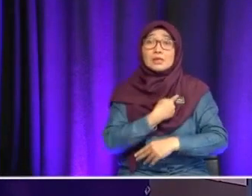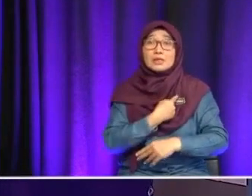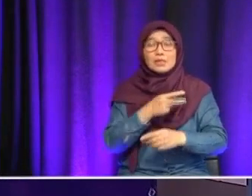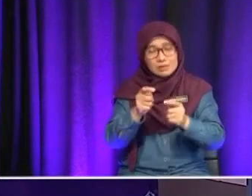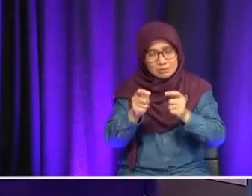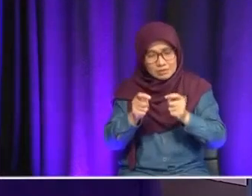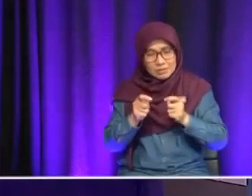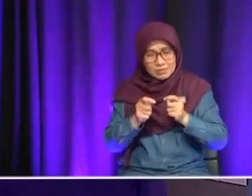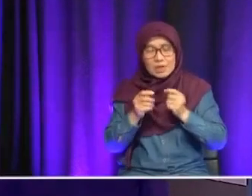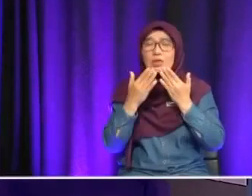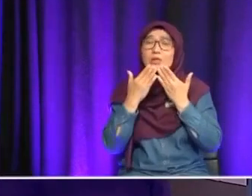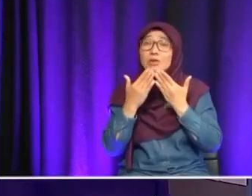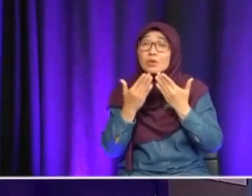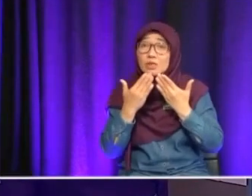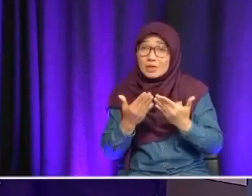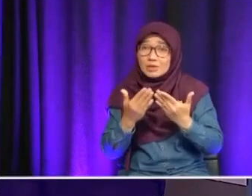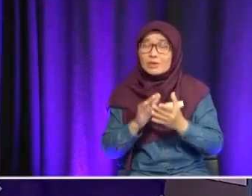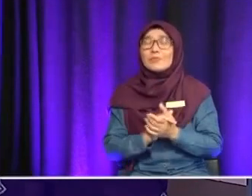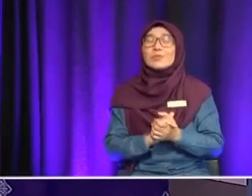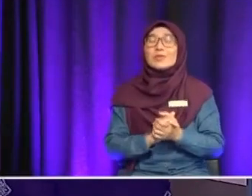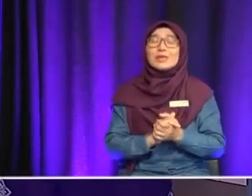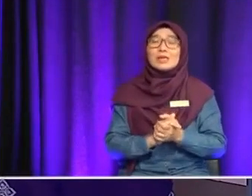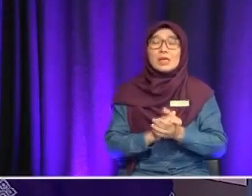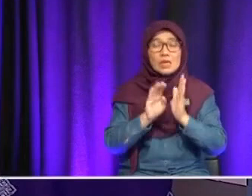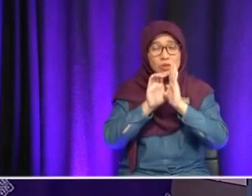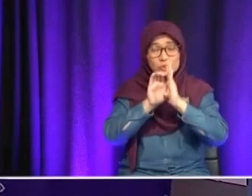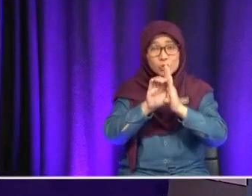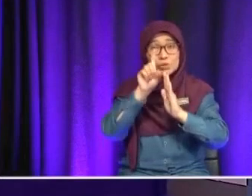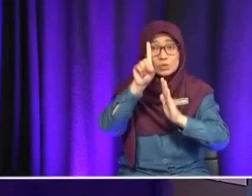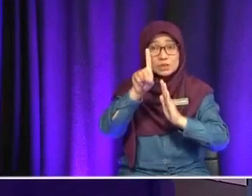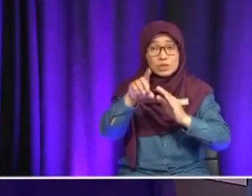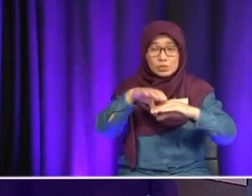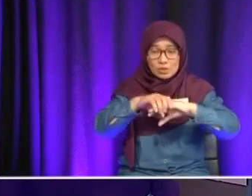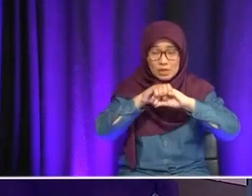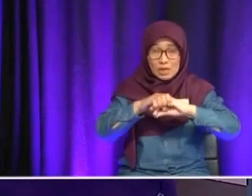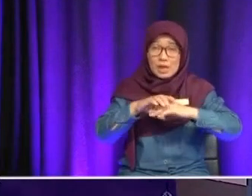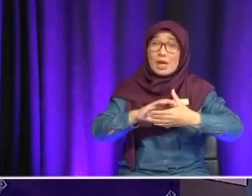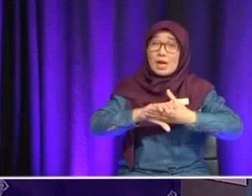Dan hibah ini adalah salah satu daripada akad kebajikan. Dan yang kedua,